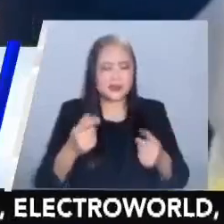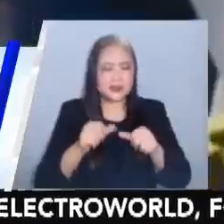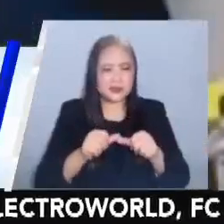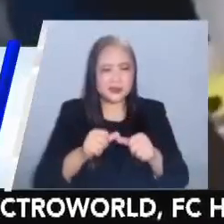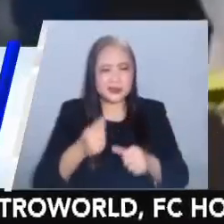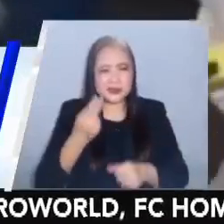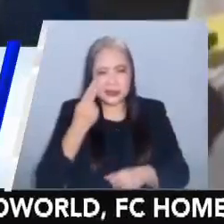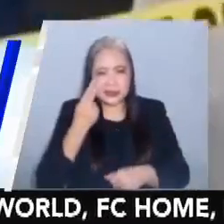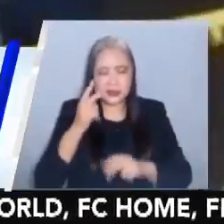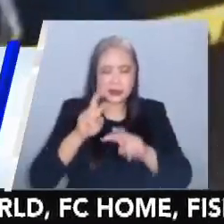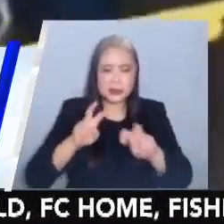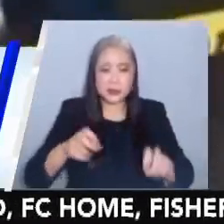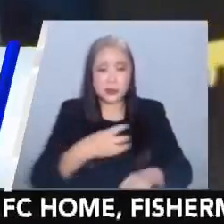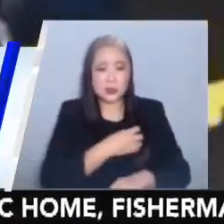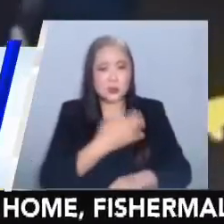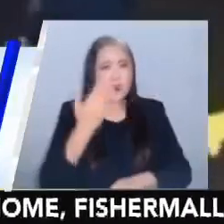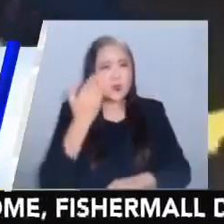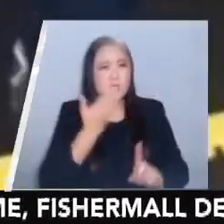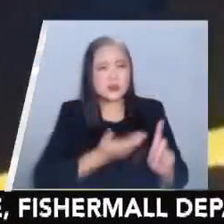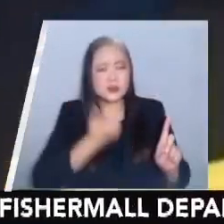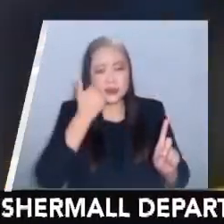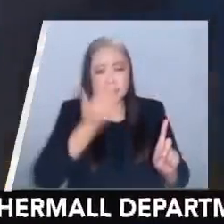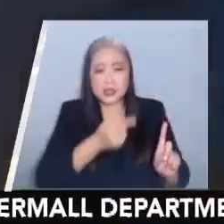ng pagkamatay ng lalaki.